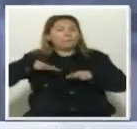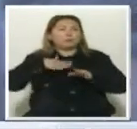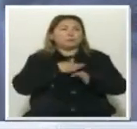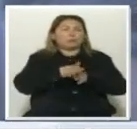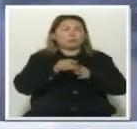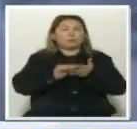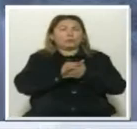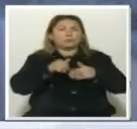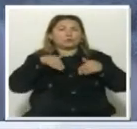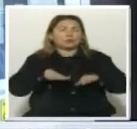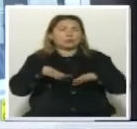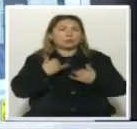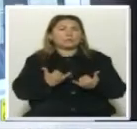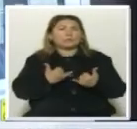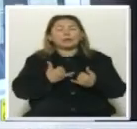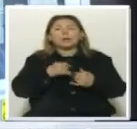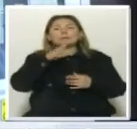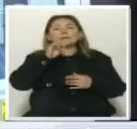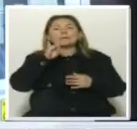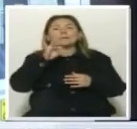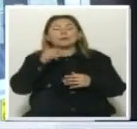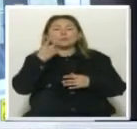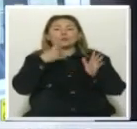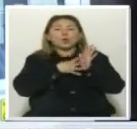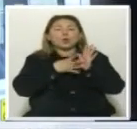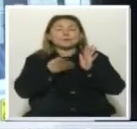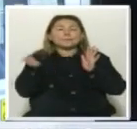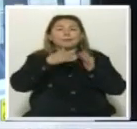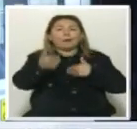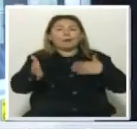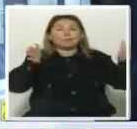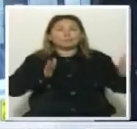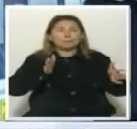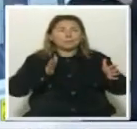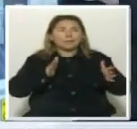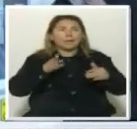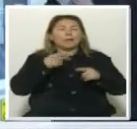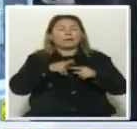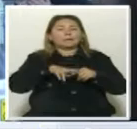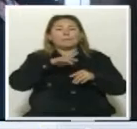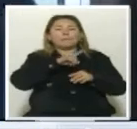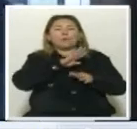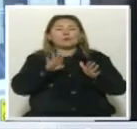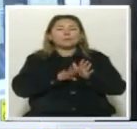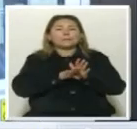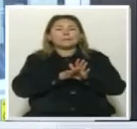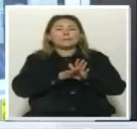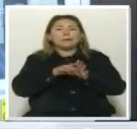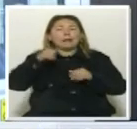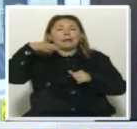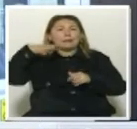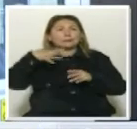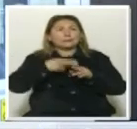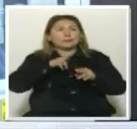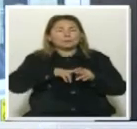тоқ мәселесін шешу үшін біздер қазір 9 трансформатор, сосын бір дана тарату подстанциясын салдық. Енді арал